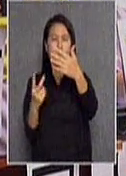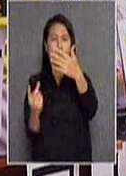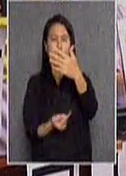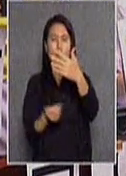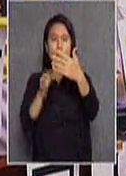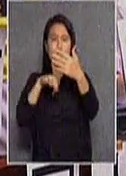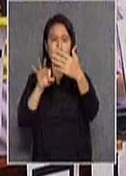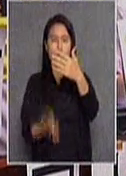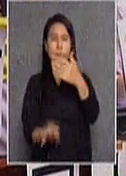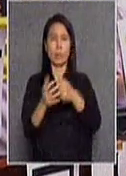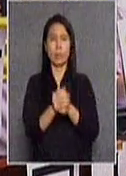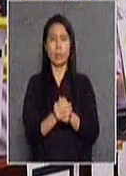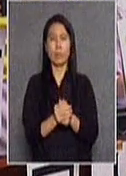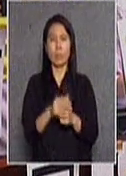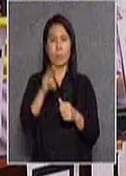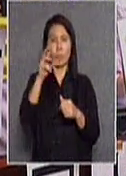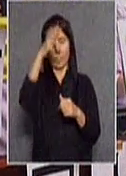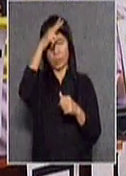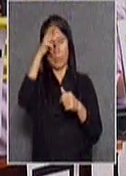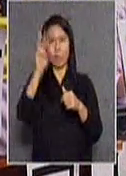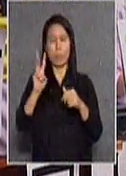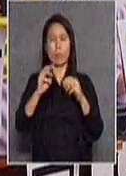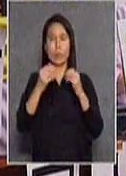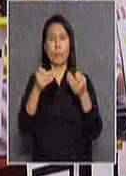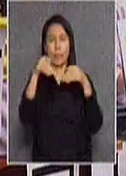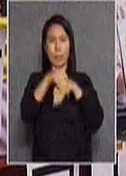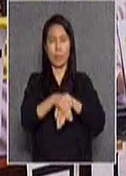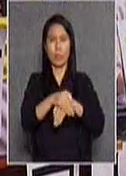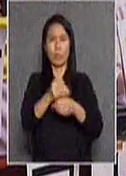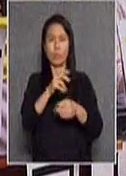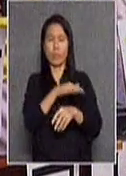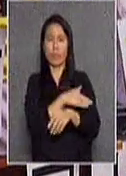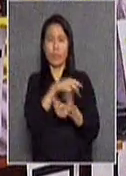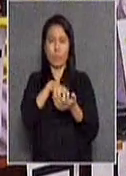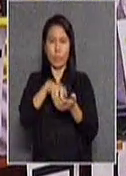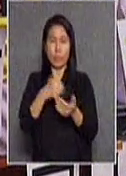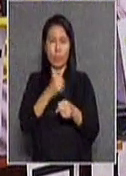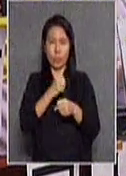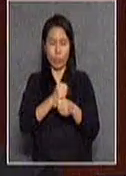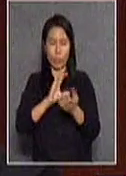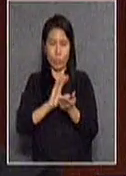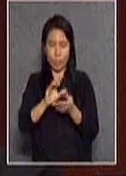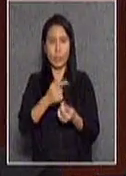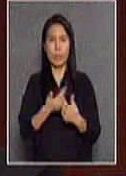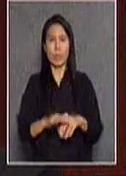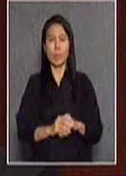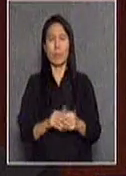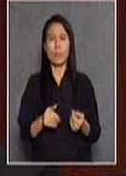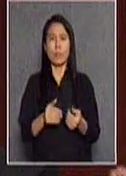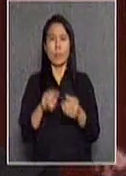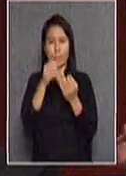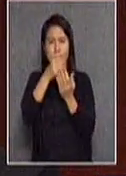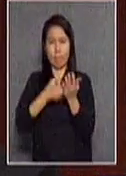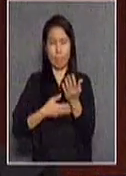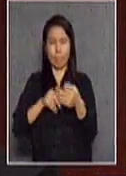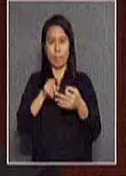5,3922,300元，相當於水務署合約維修工作的全年預算開支。 現在向各位提出的待決議題是陳